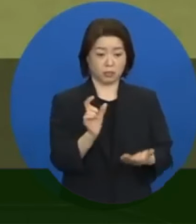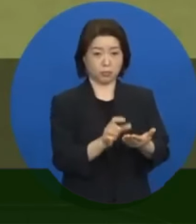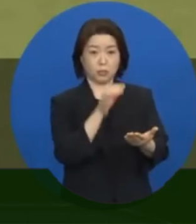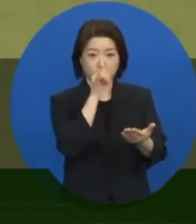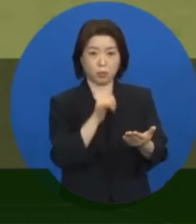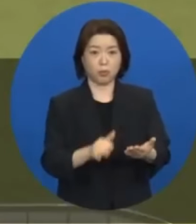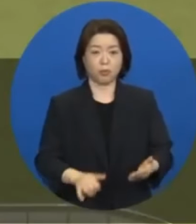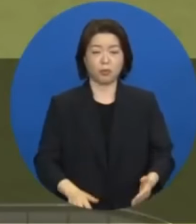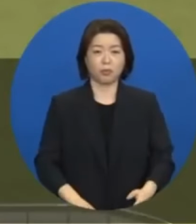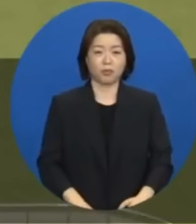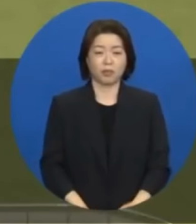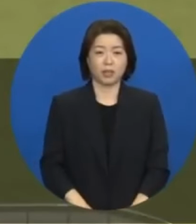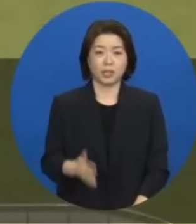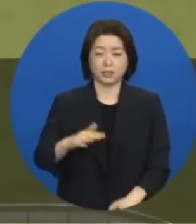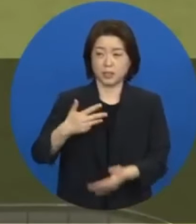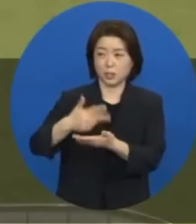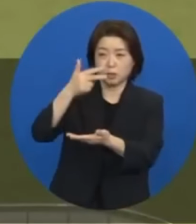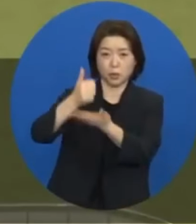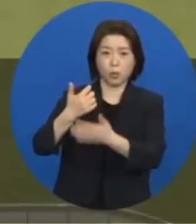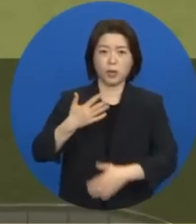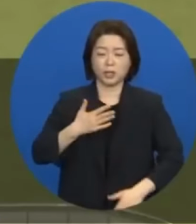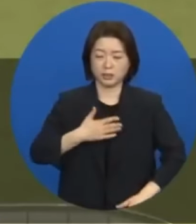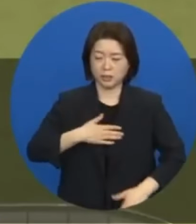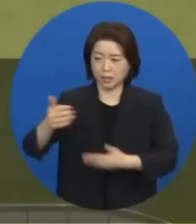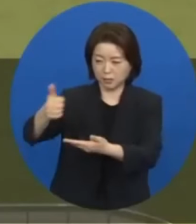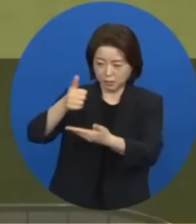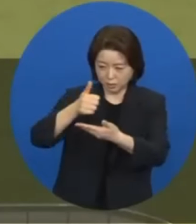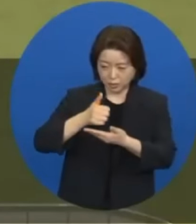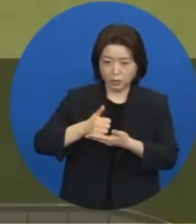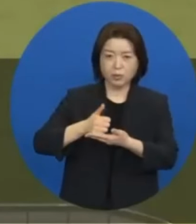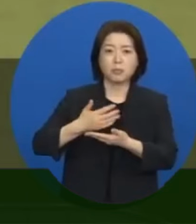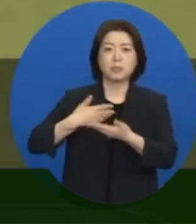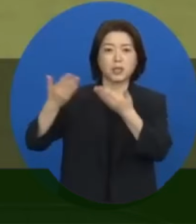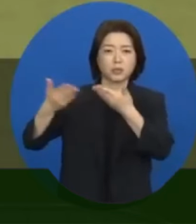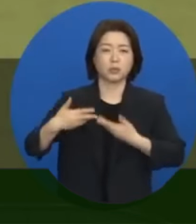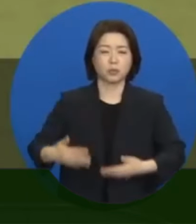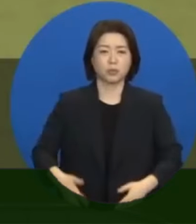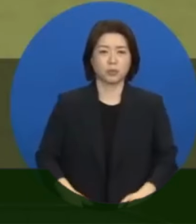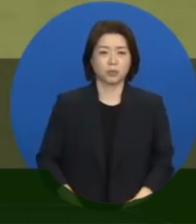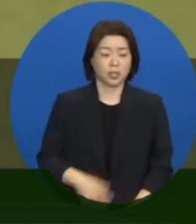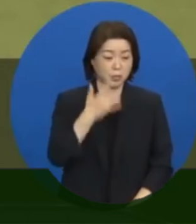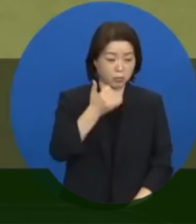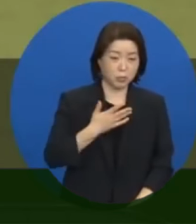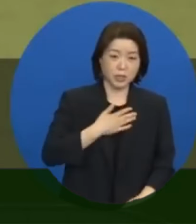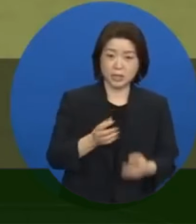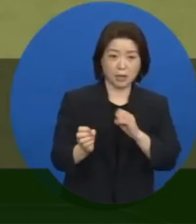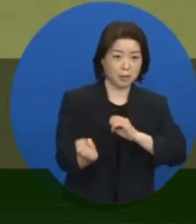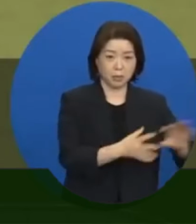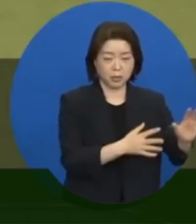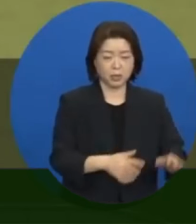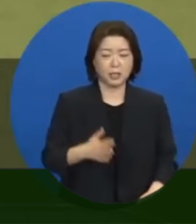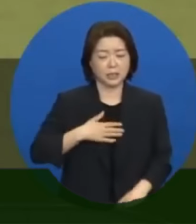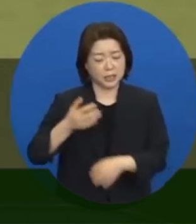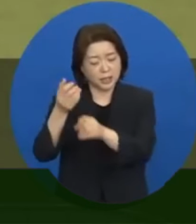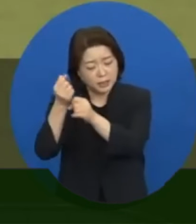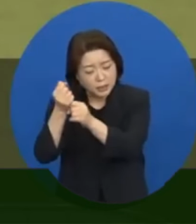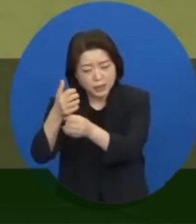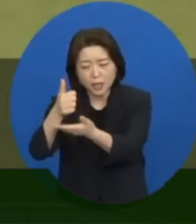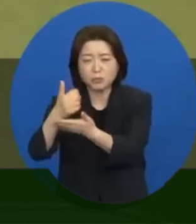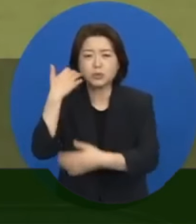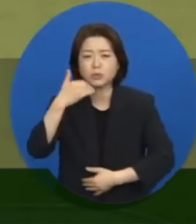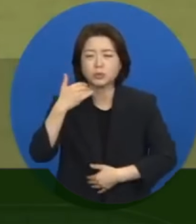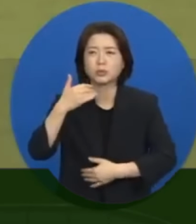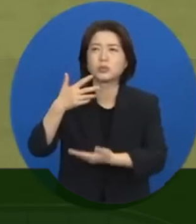자기를 그러나 여호와는 나를 영접하시리니 부모님은 나를 버렸지만 내가 의지할 뿐은 주님밖에 없구나